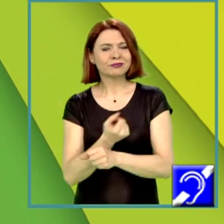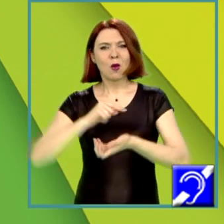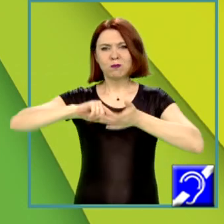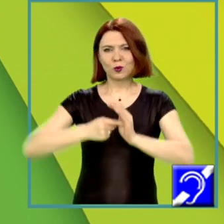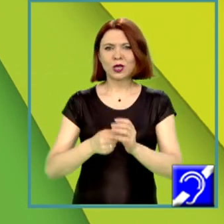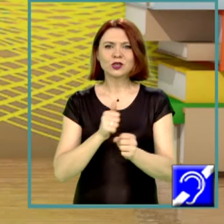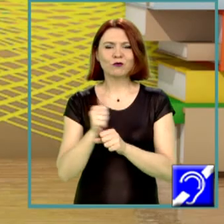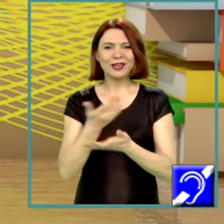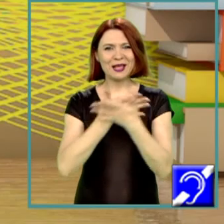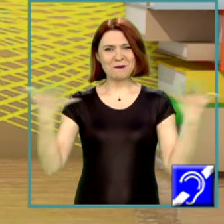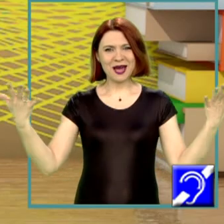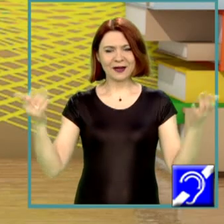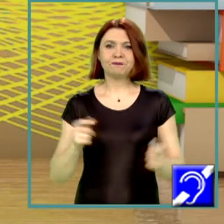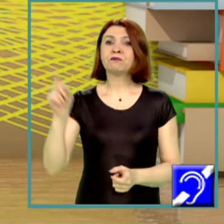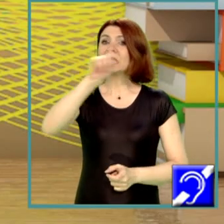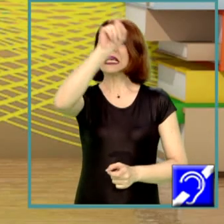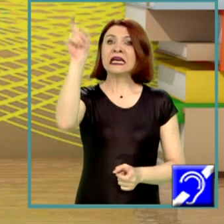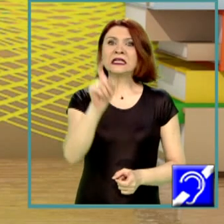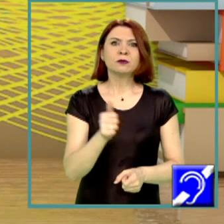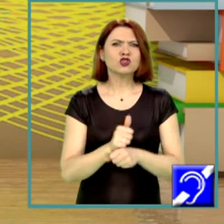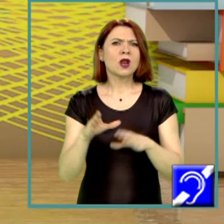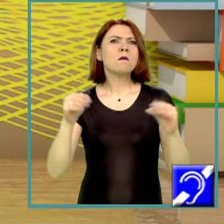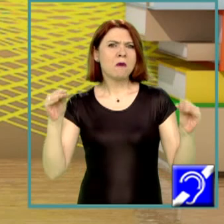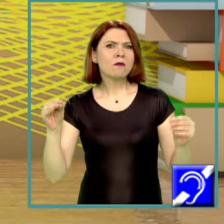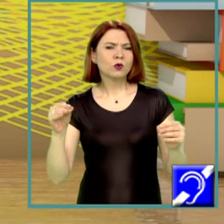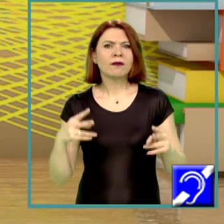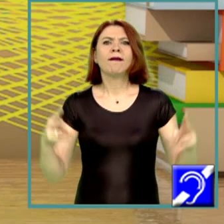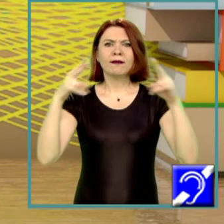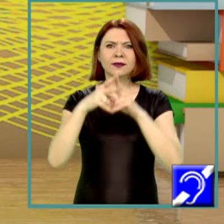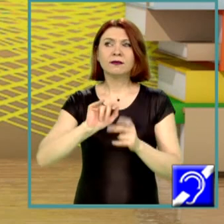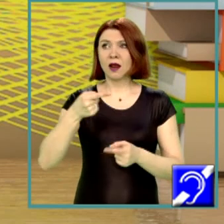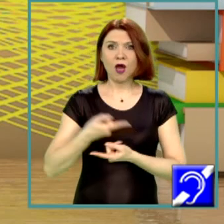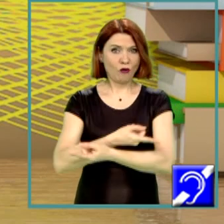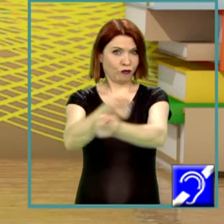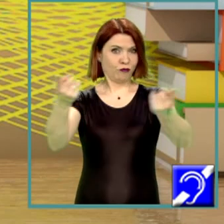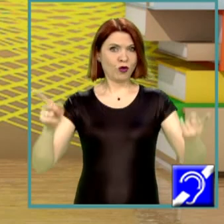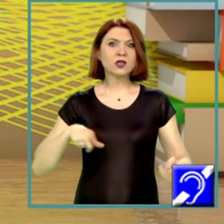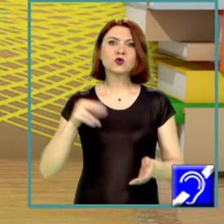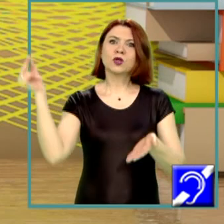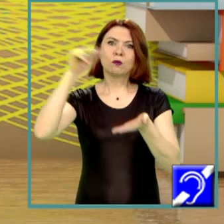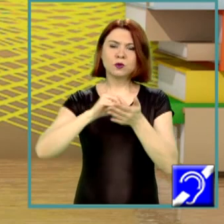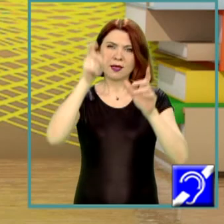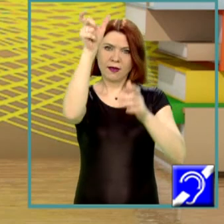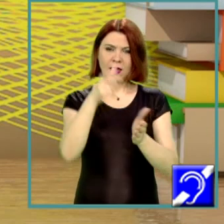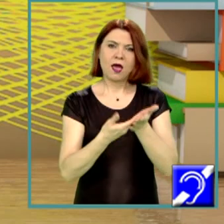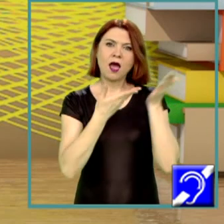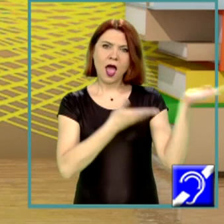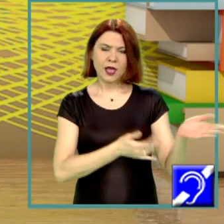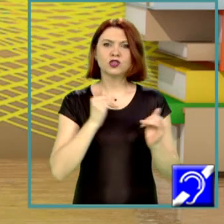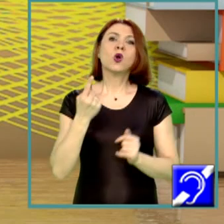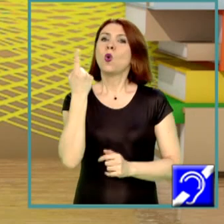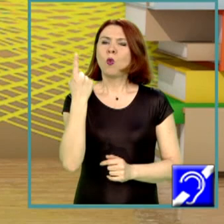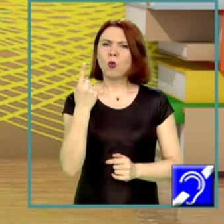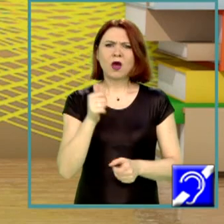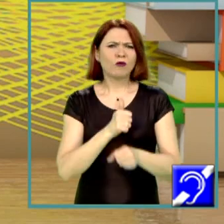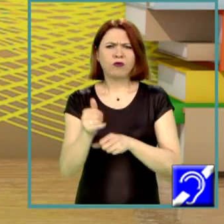punctaj cât mai mare întrebările cele mai frecvent întâlnite din partea voastră sunt afișate aici una dintre ele